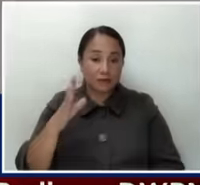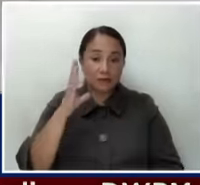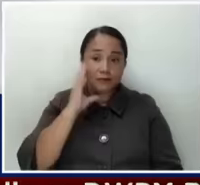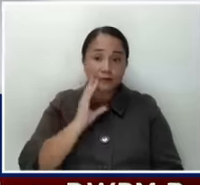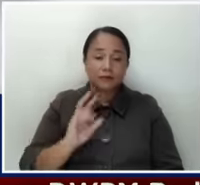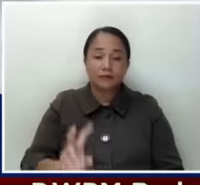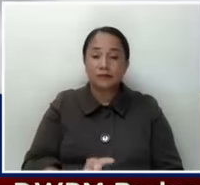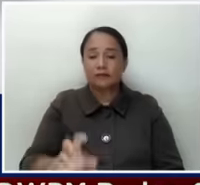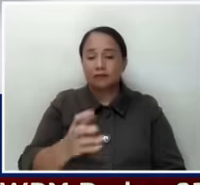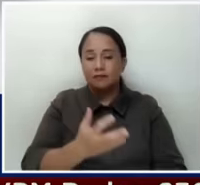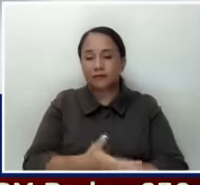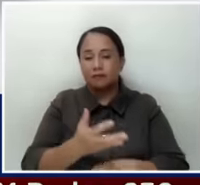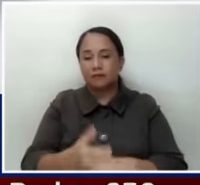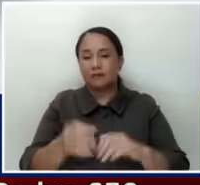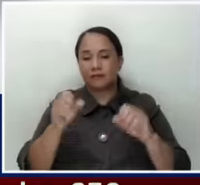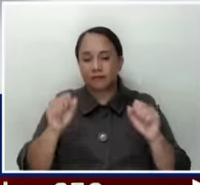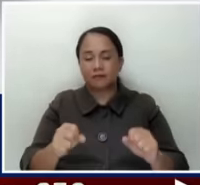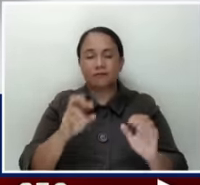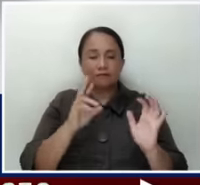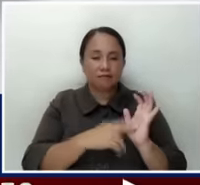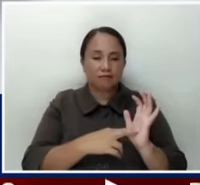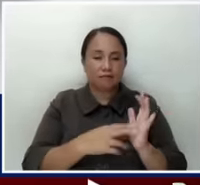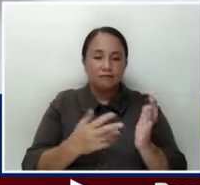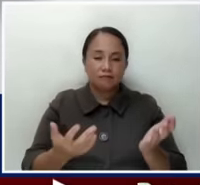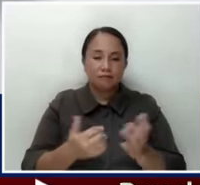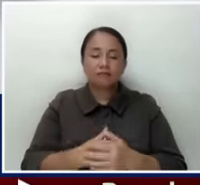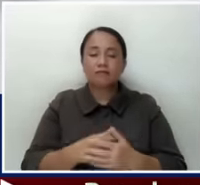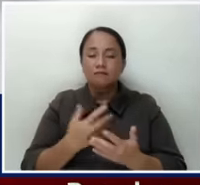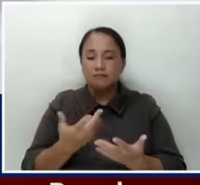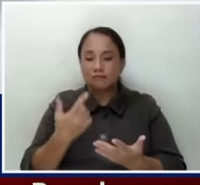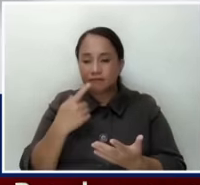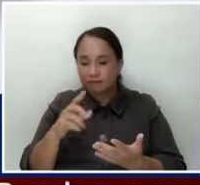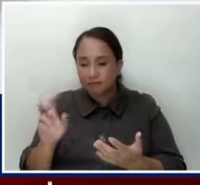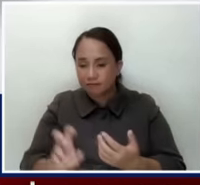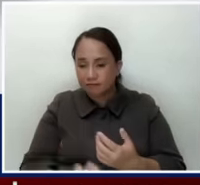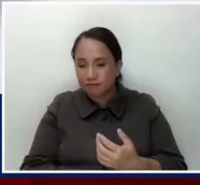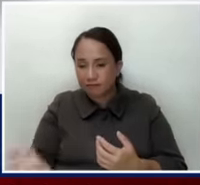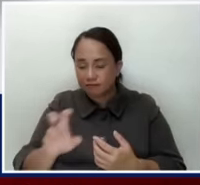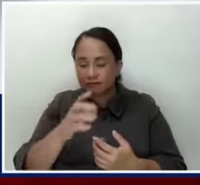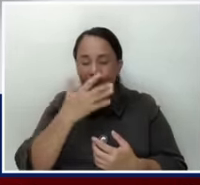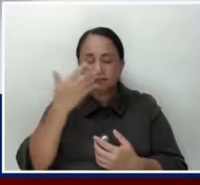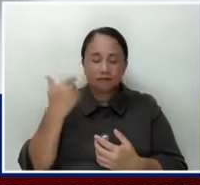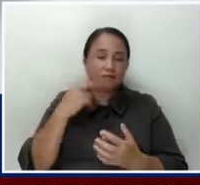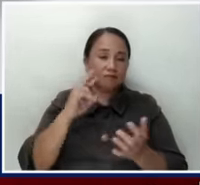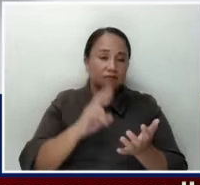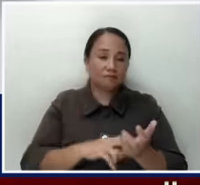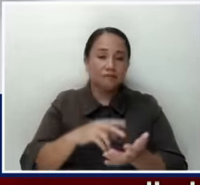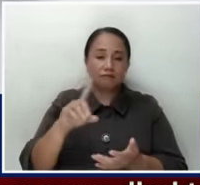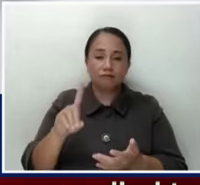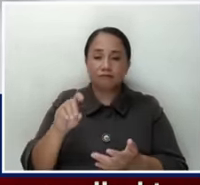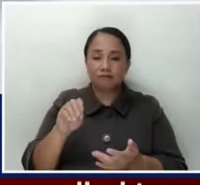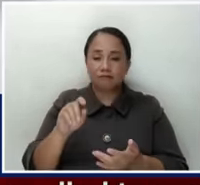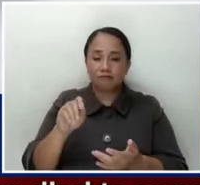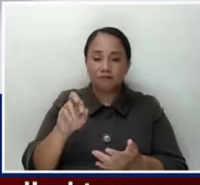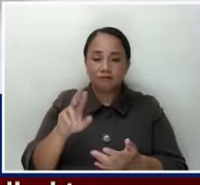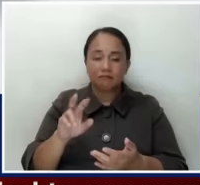scam, maaari itong i-report sa kanila. At para sa mga biyahero, pwede ring mag-report sa DOTR Commuter Hotline.